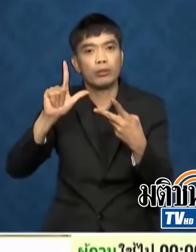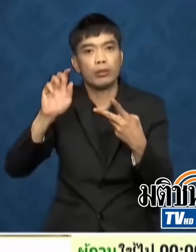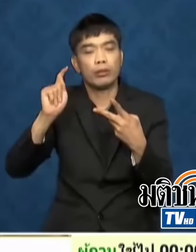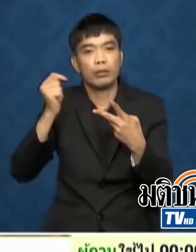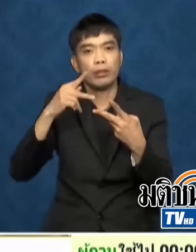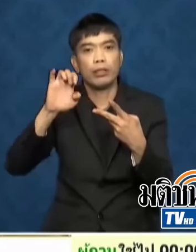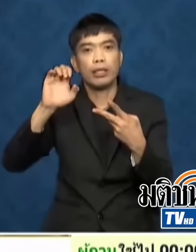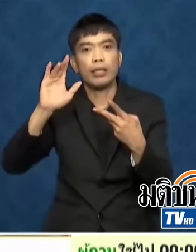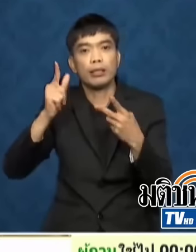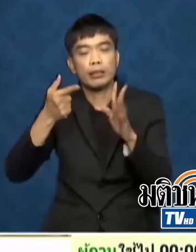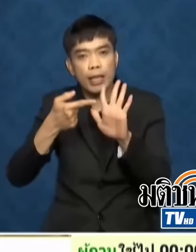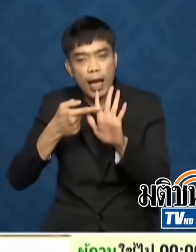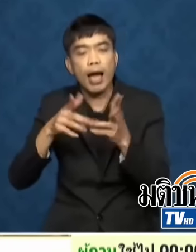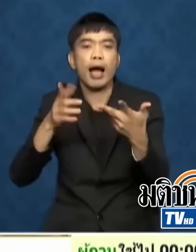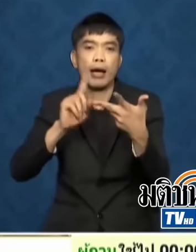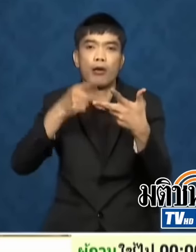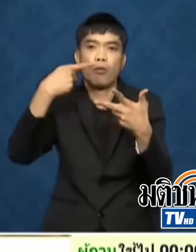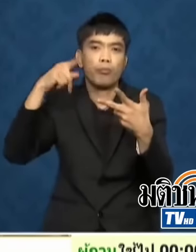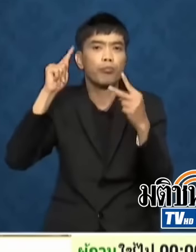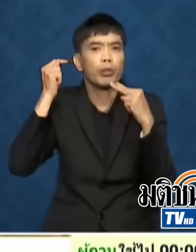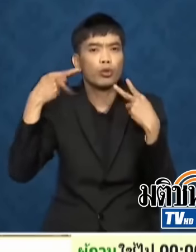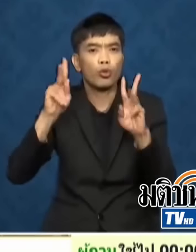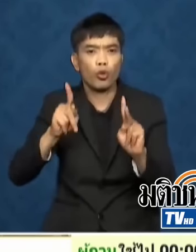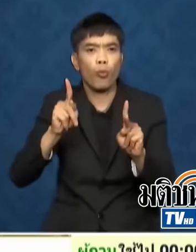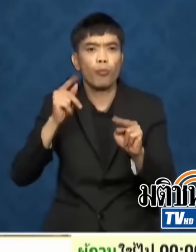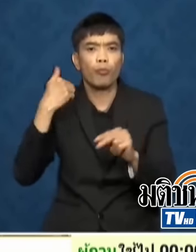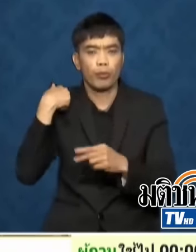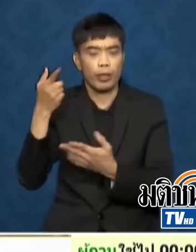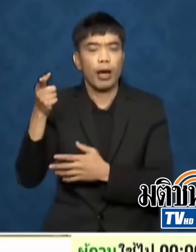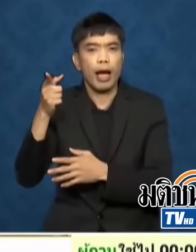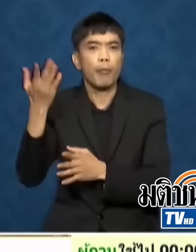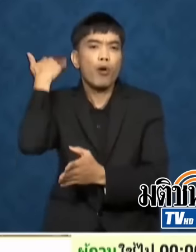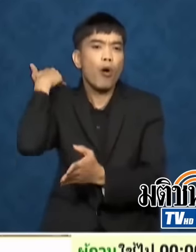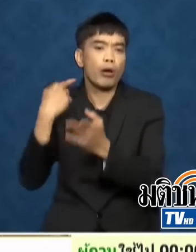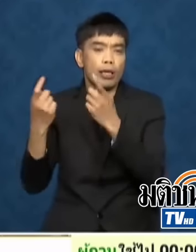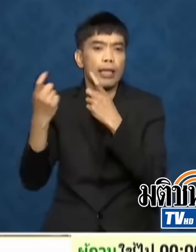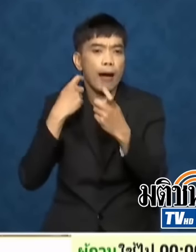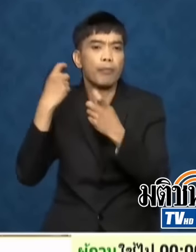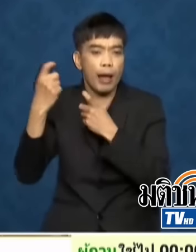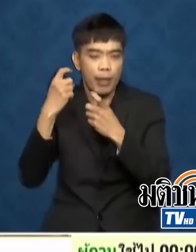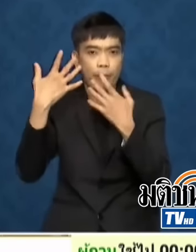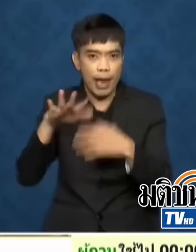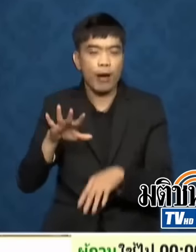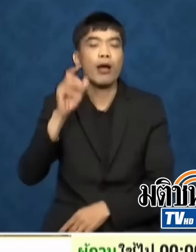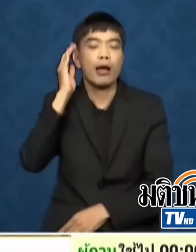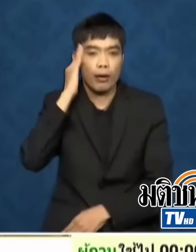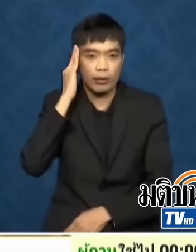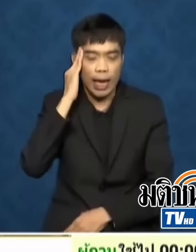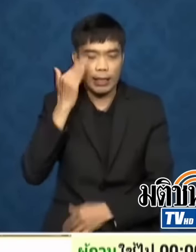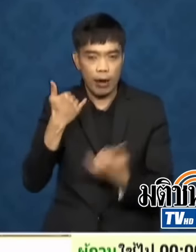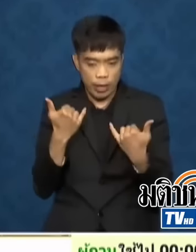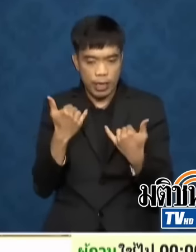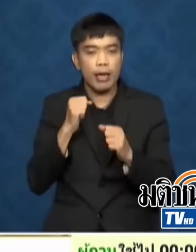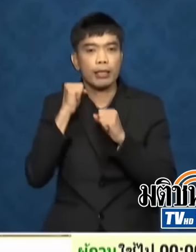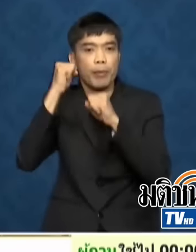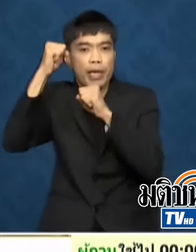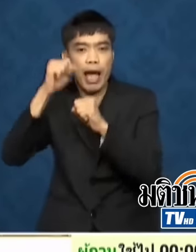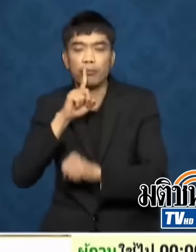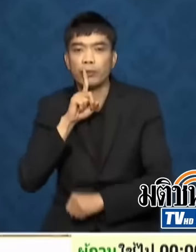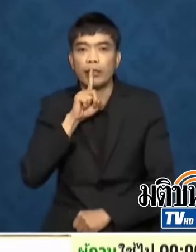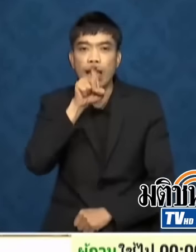ส.ส.ปทุมธานีแต่อย่างไรก็ตามผมยืนยันนะครับว่าผมจะพยายามไม่ให้ซ้ำนะครับกับการตั้งกระทู้ถามสด